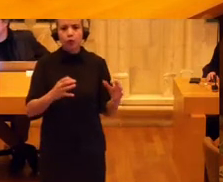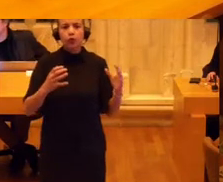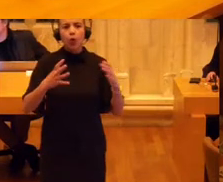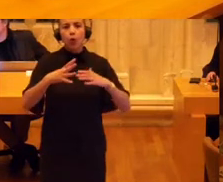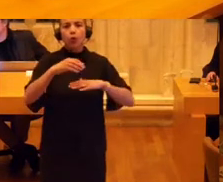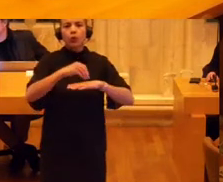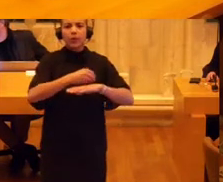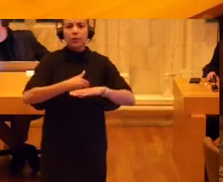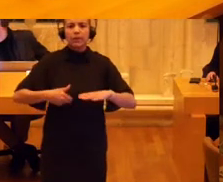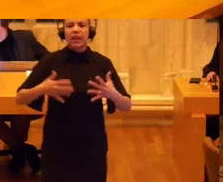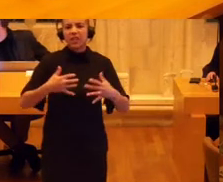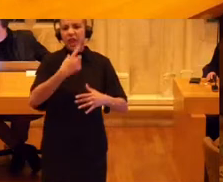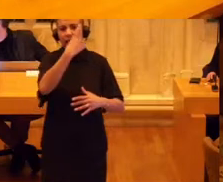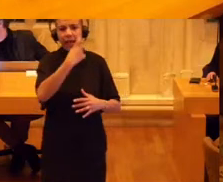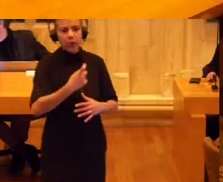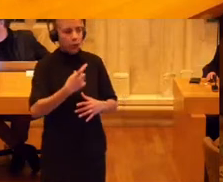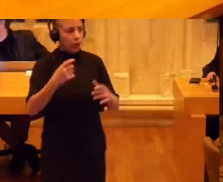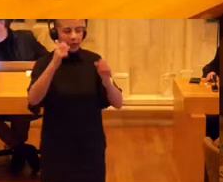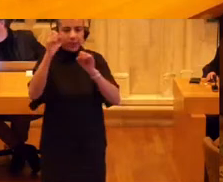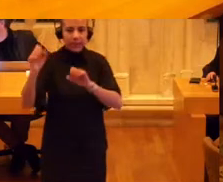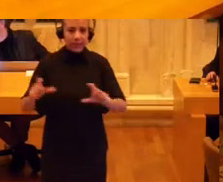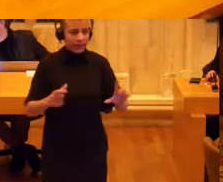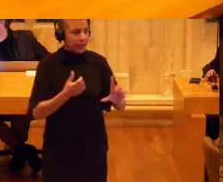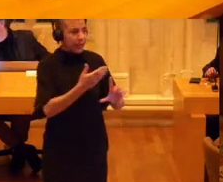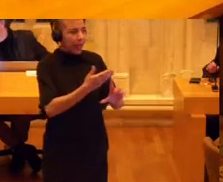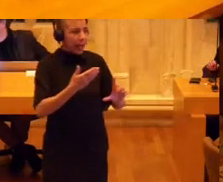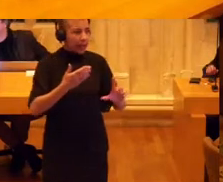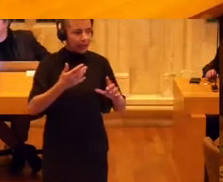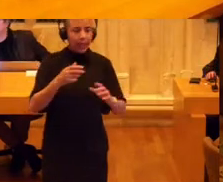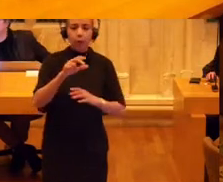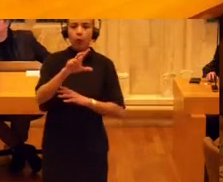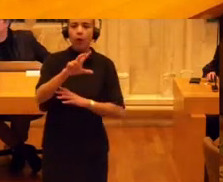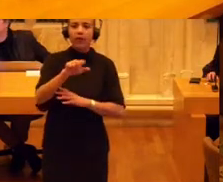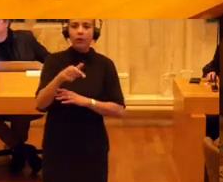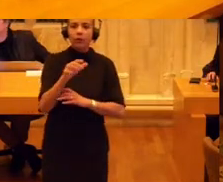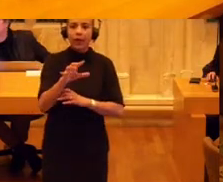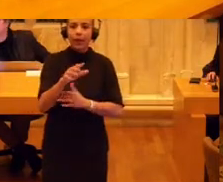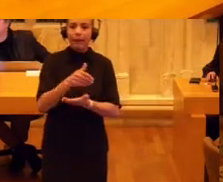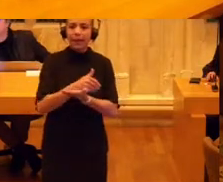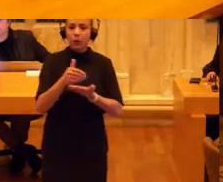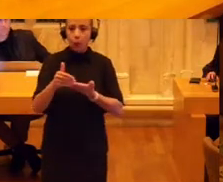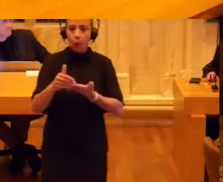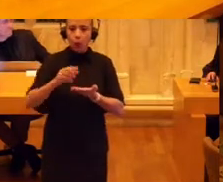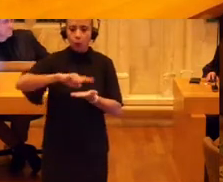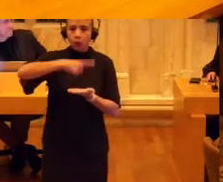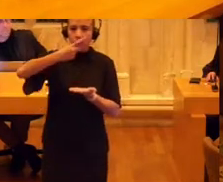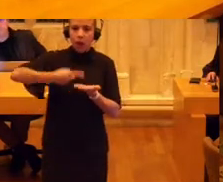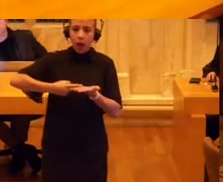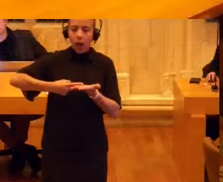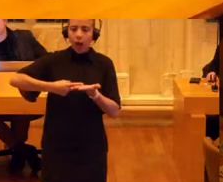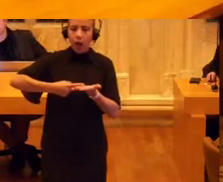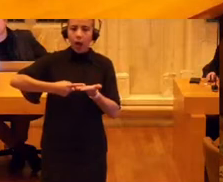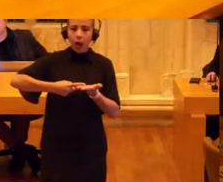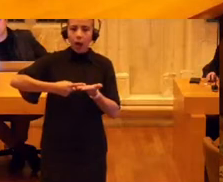vous voyez là. Ce n'est pas montant total de l'opération 3 500 000, dont c'est tout s'additionne. Hein.